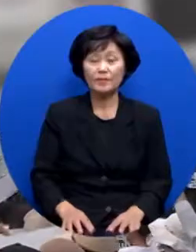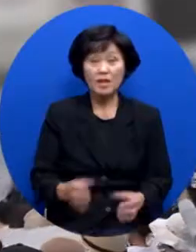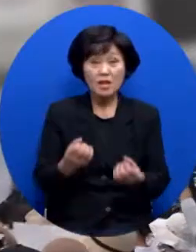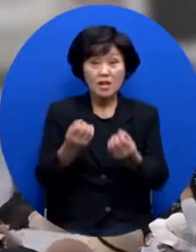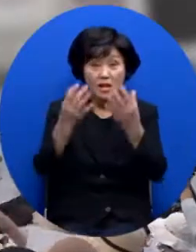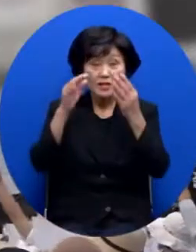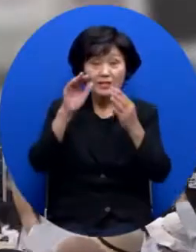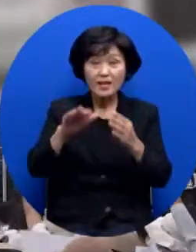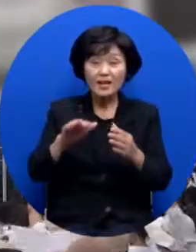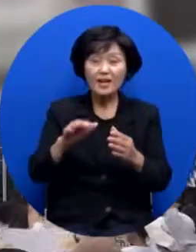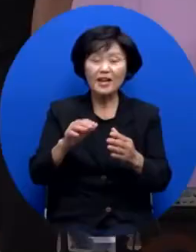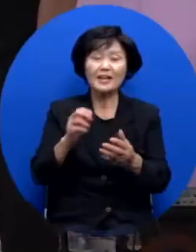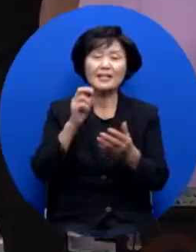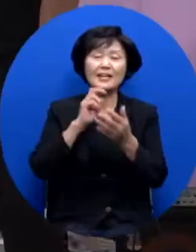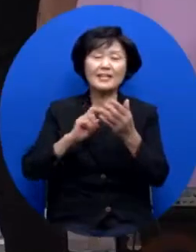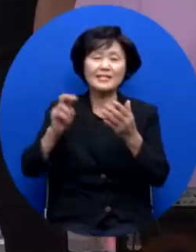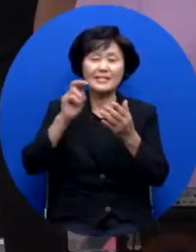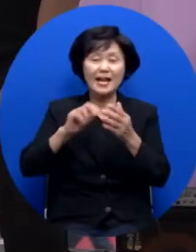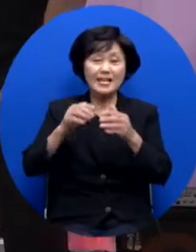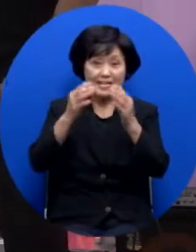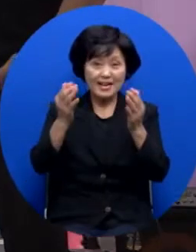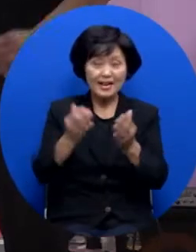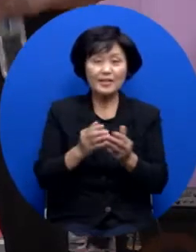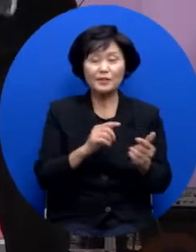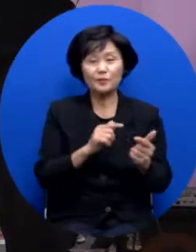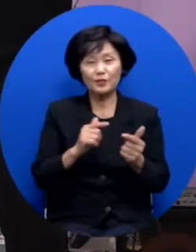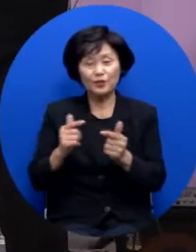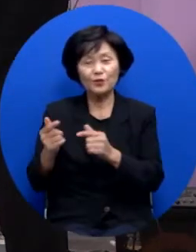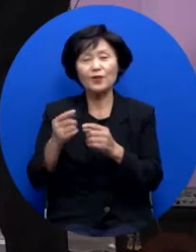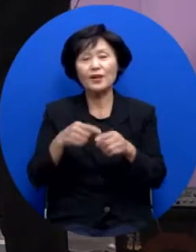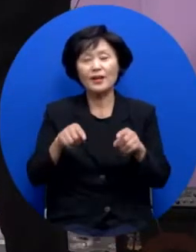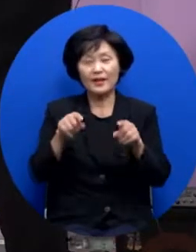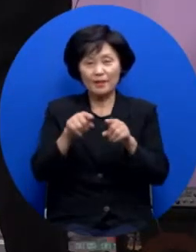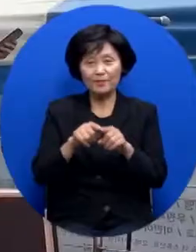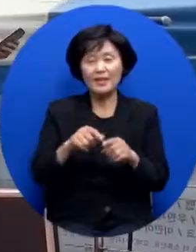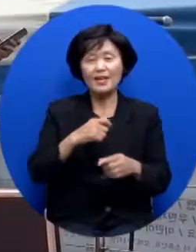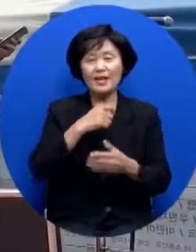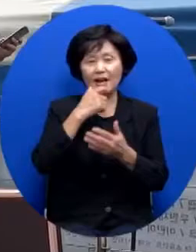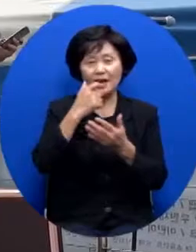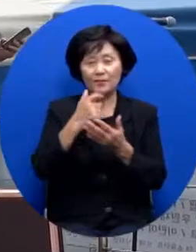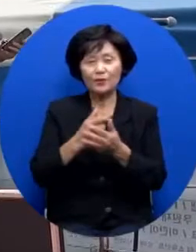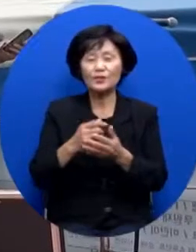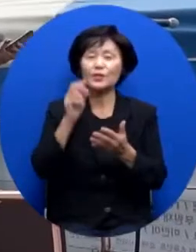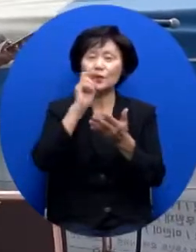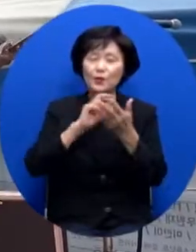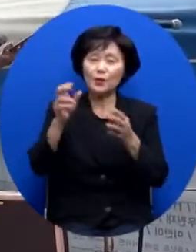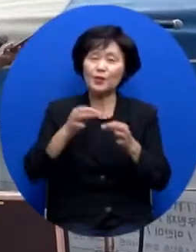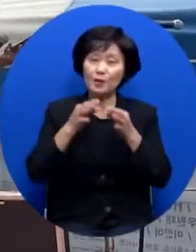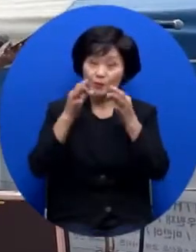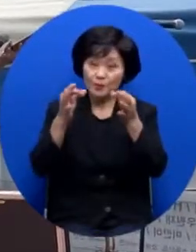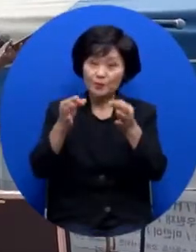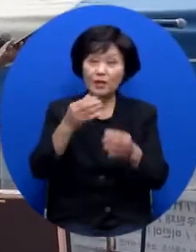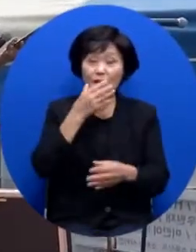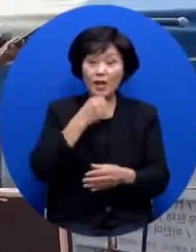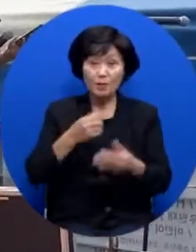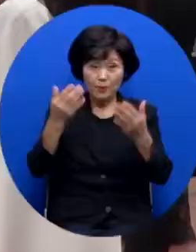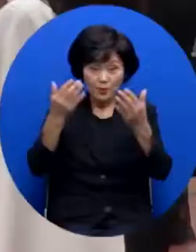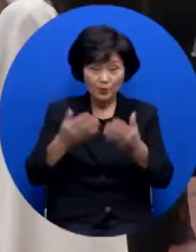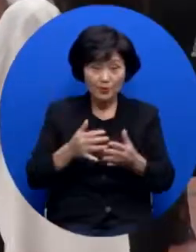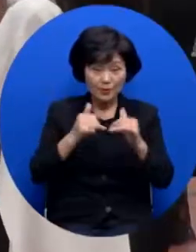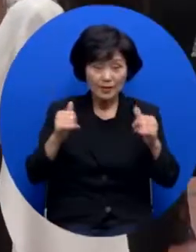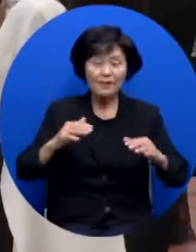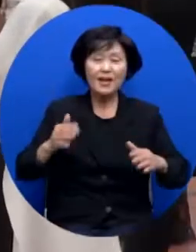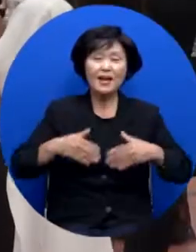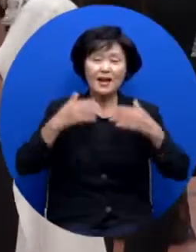콘서트는 5인조 혼성 아카펠라 그룹 두합 사운즈와 알베로 벨로가 감동의 무대를 선사했으며 특히 행복을 주는 사람과 가을 아침